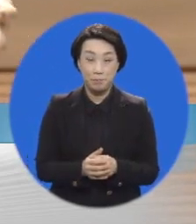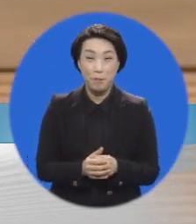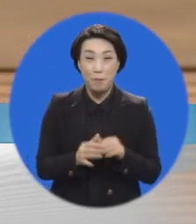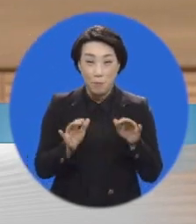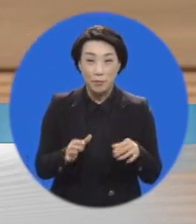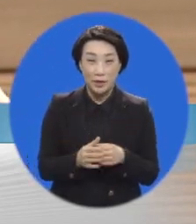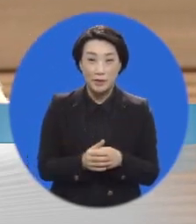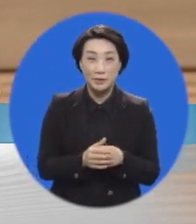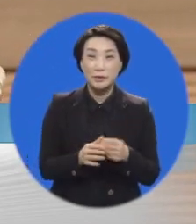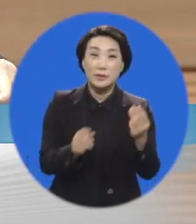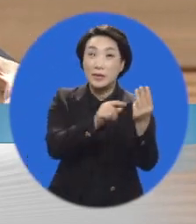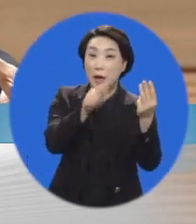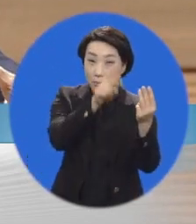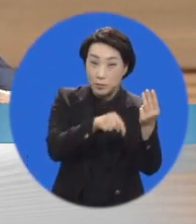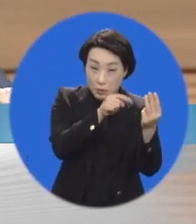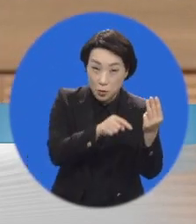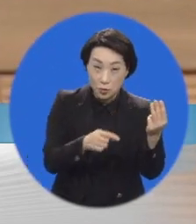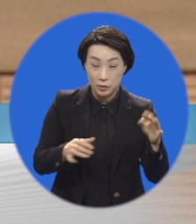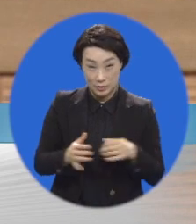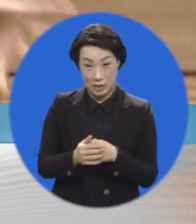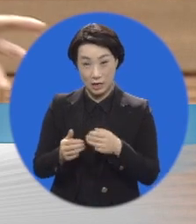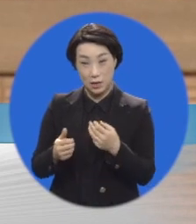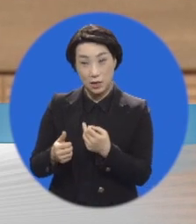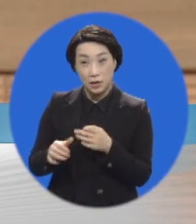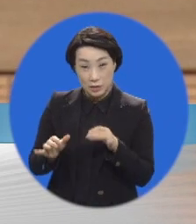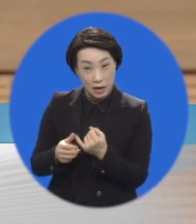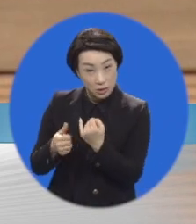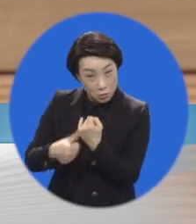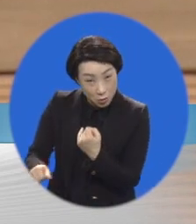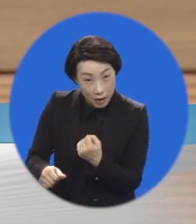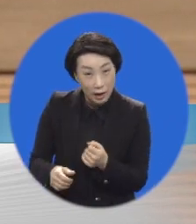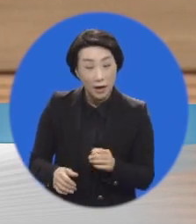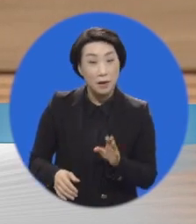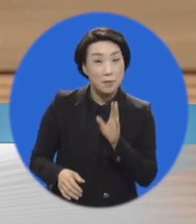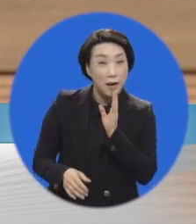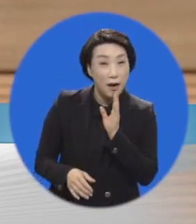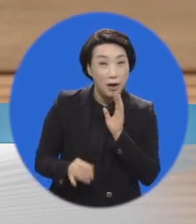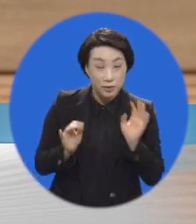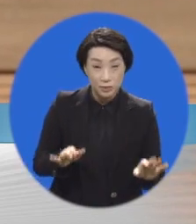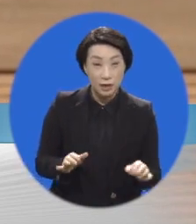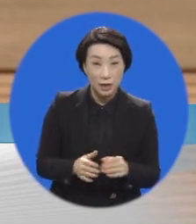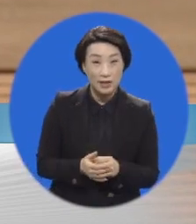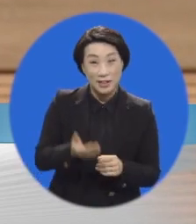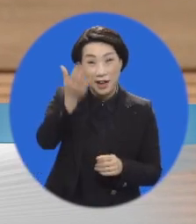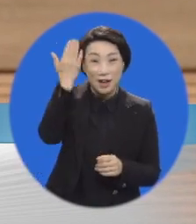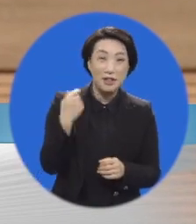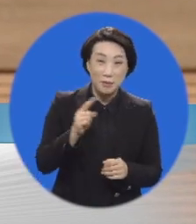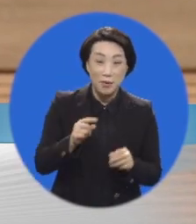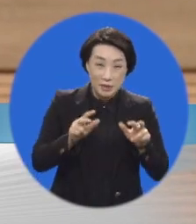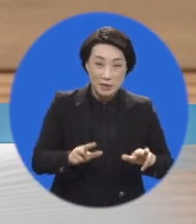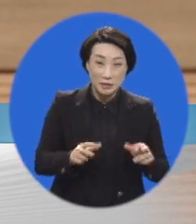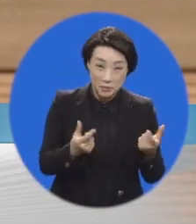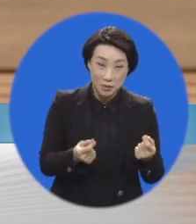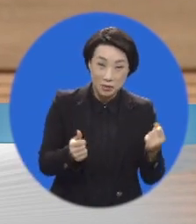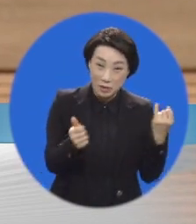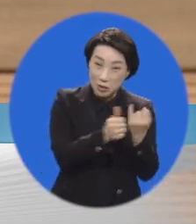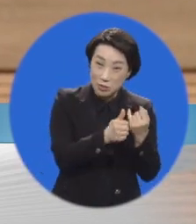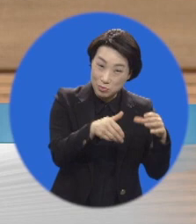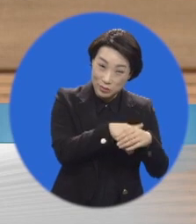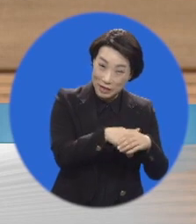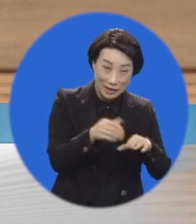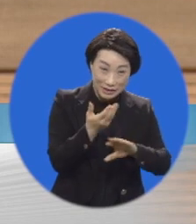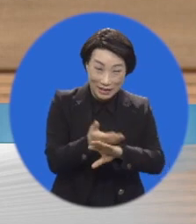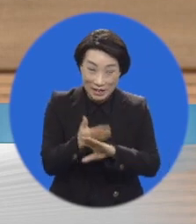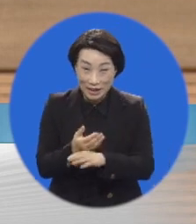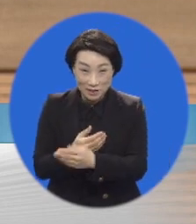이제 외삼촌 조카, 외삼촌 조카 하는 도중에 그때는 지금처럼 이제 결혼이 그렇게 돼